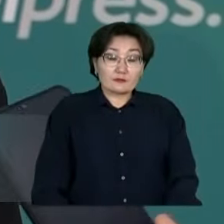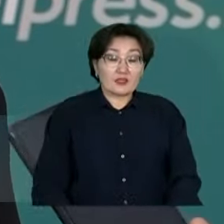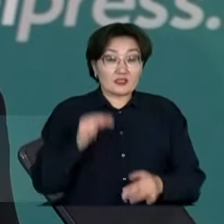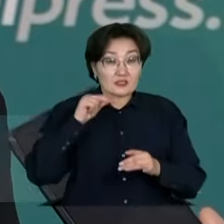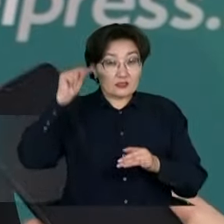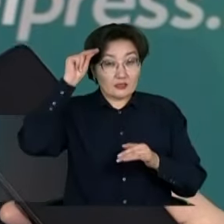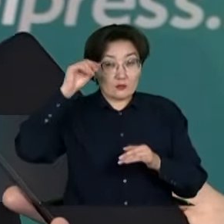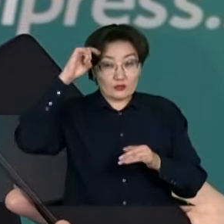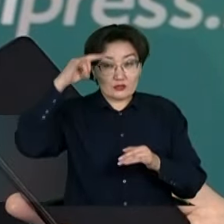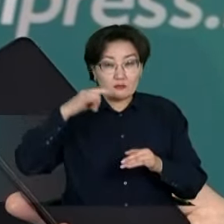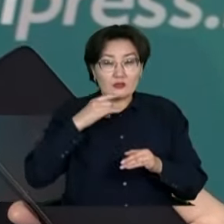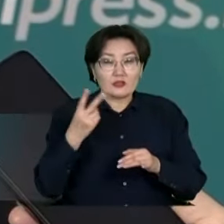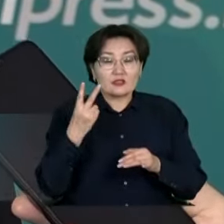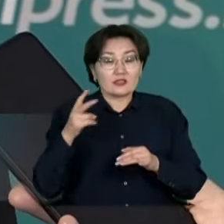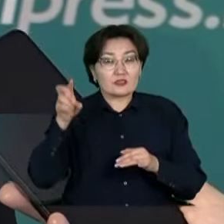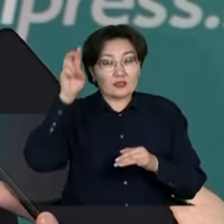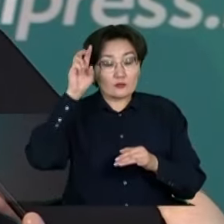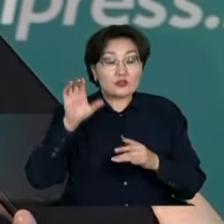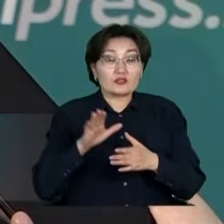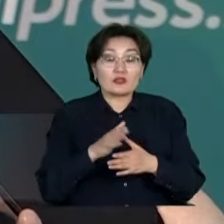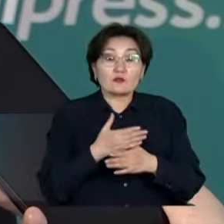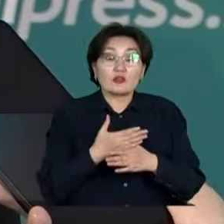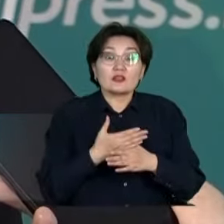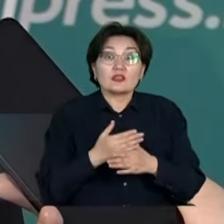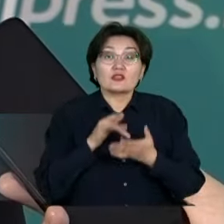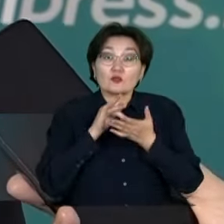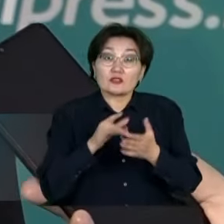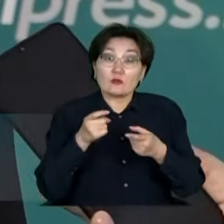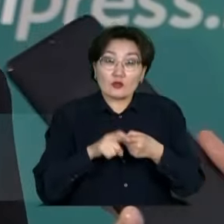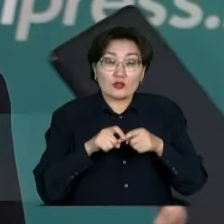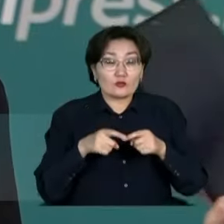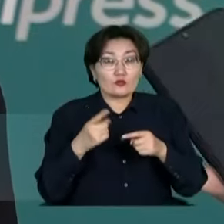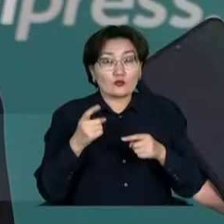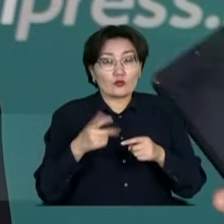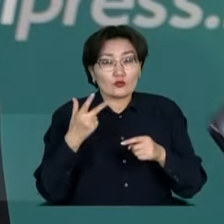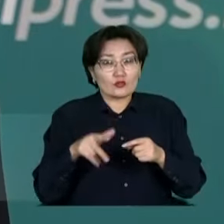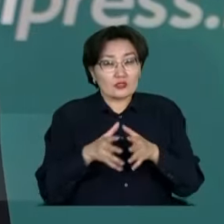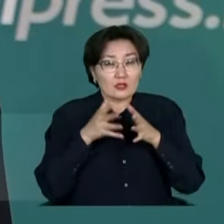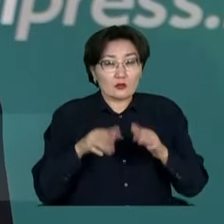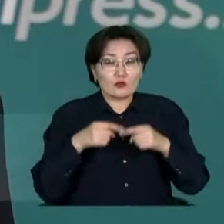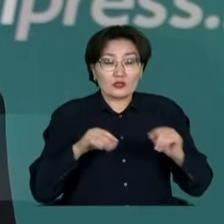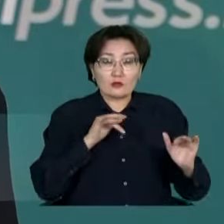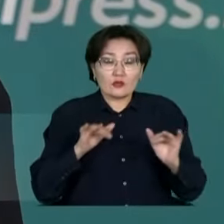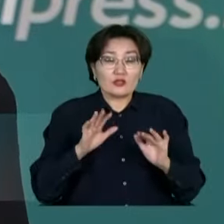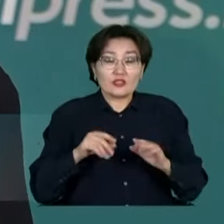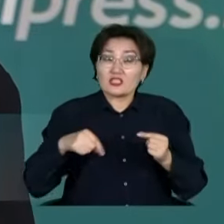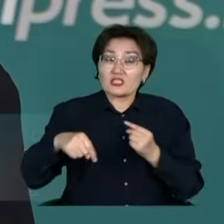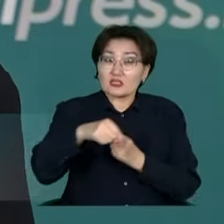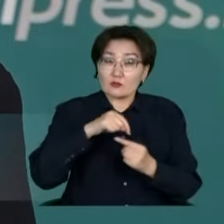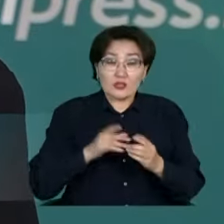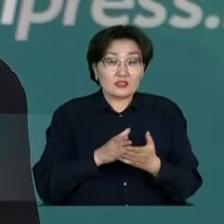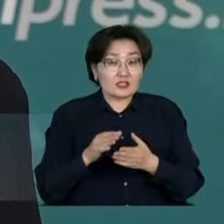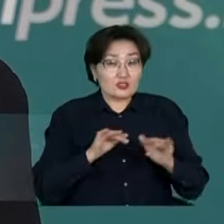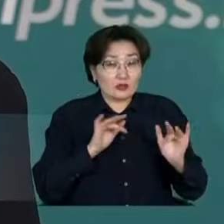Қытайда және Қазақстанда екі елдің туризм байланыстыратын 30-дан астам түрлі шаралар өтті. Ол тек қана іскерлік бағыттағы шаралар емес, бұған